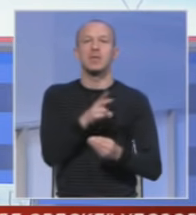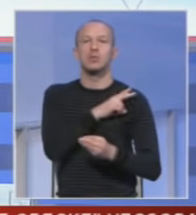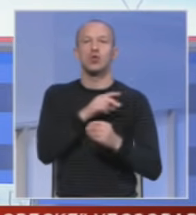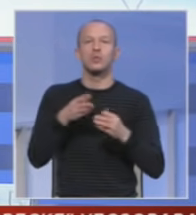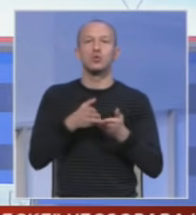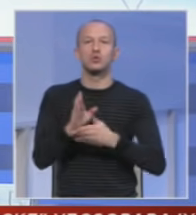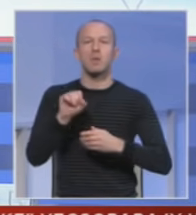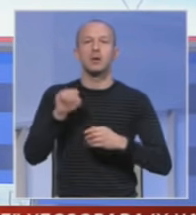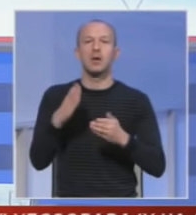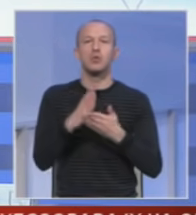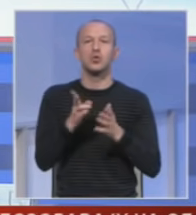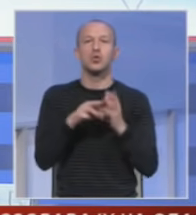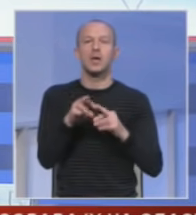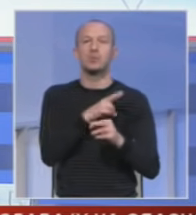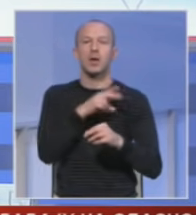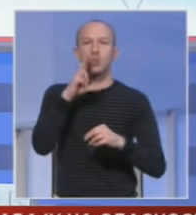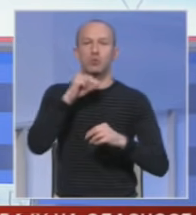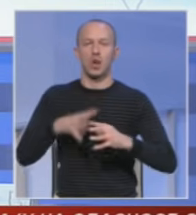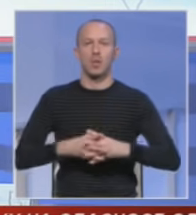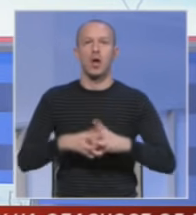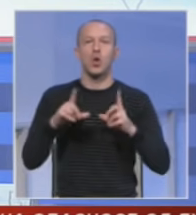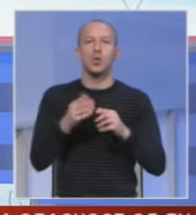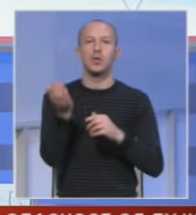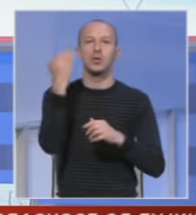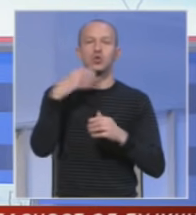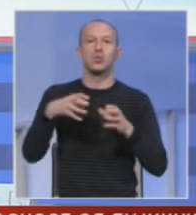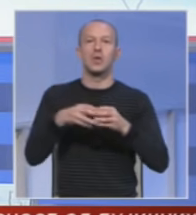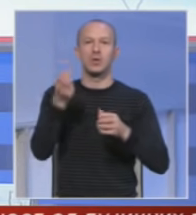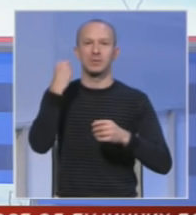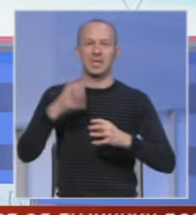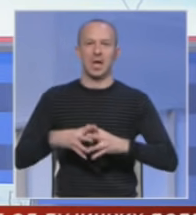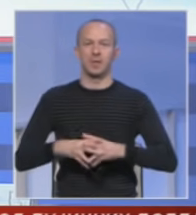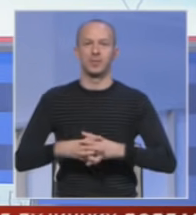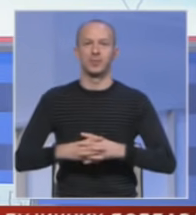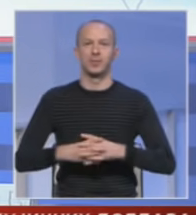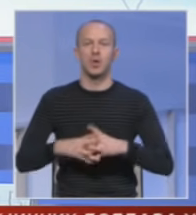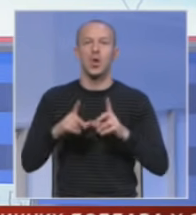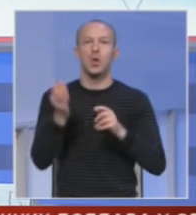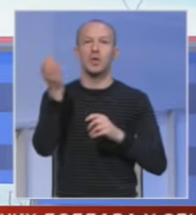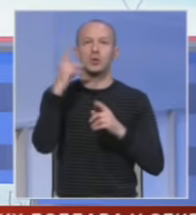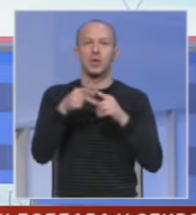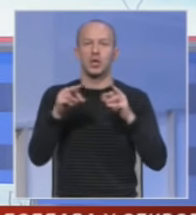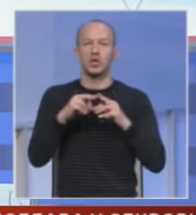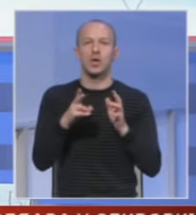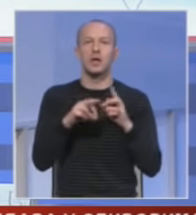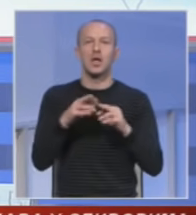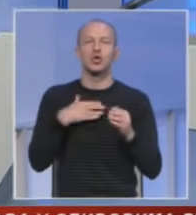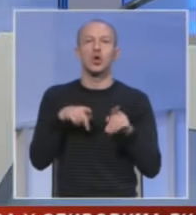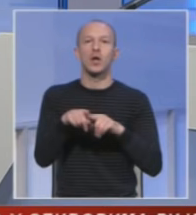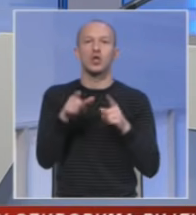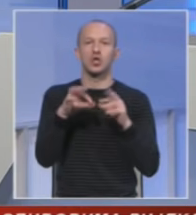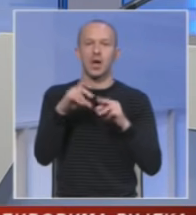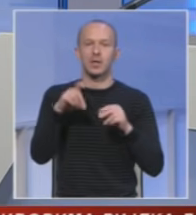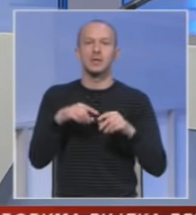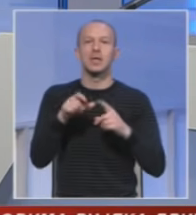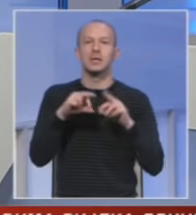raspoloživim službama da budu na raspolaganju opštinama u istočnom dijelu Srpske. U istočnoj Liđi je naš kolega Gvozden